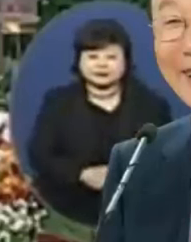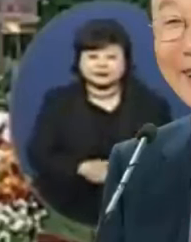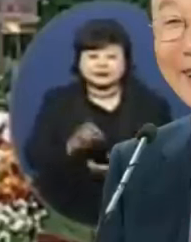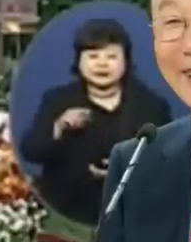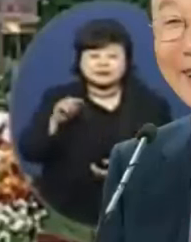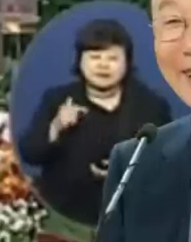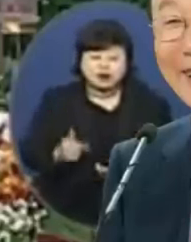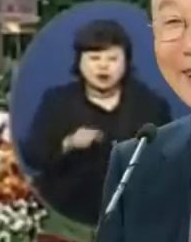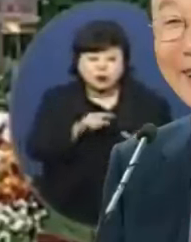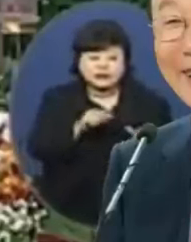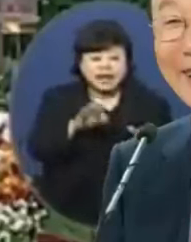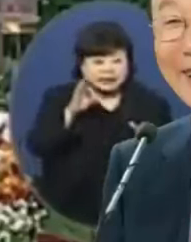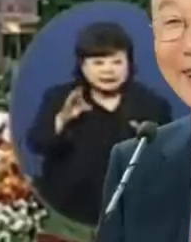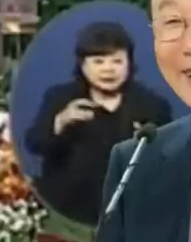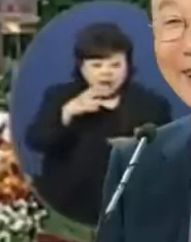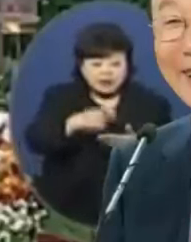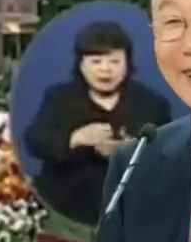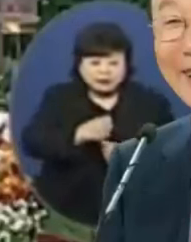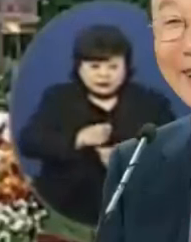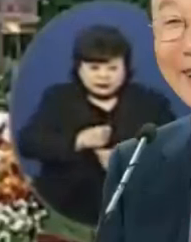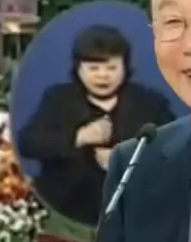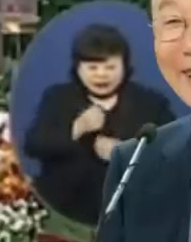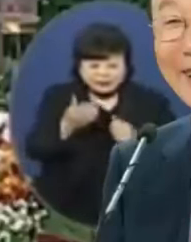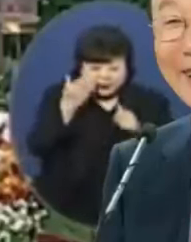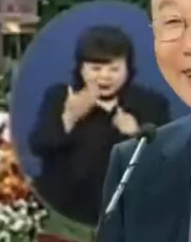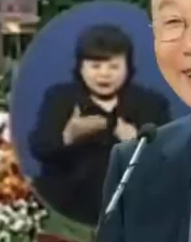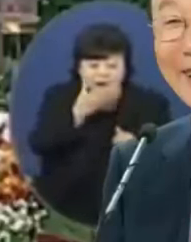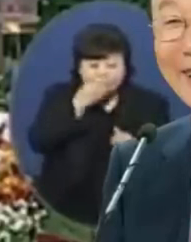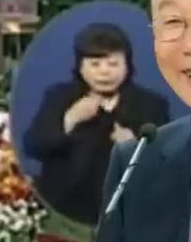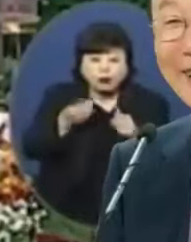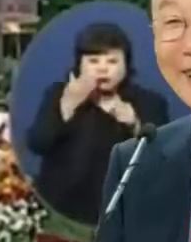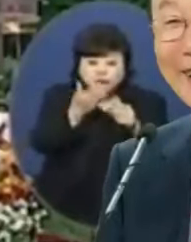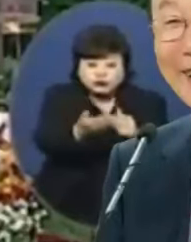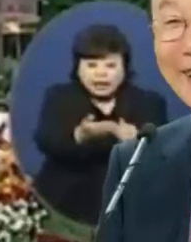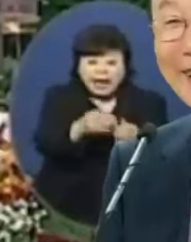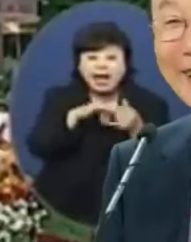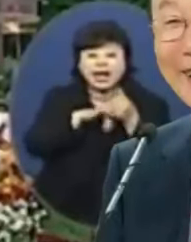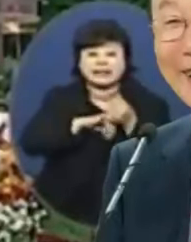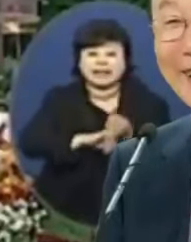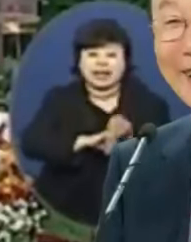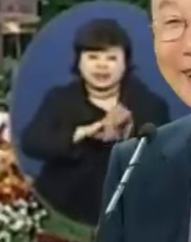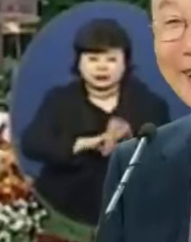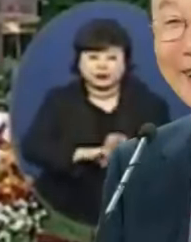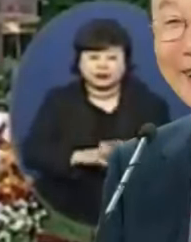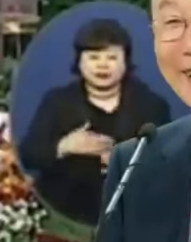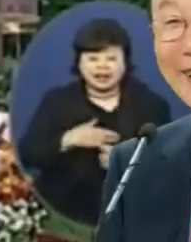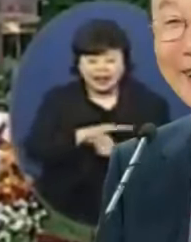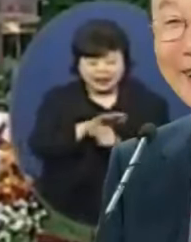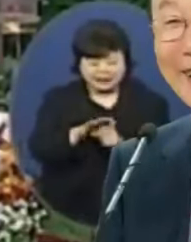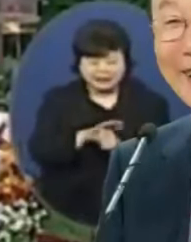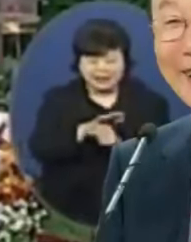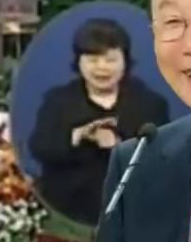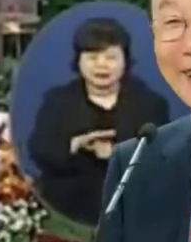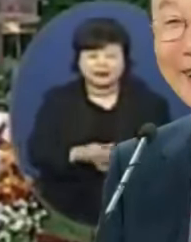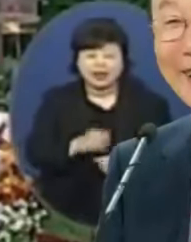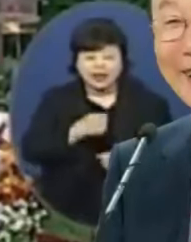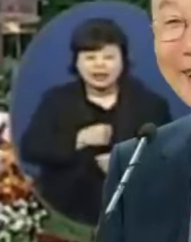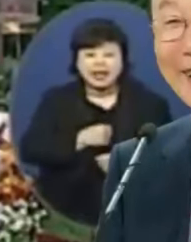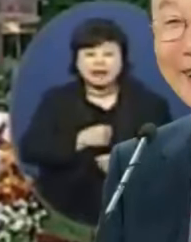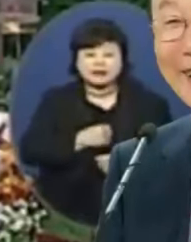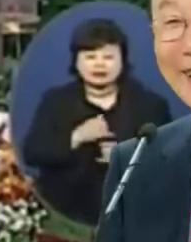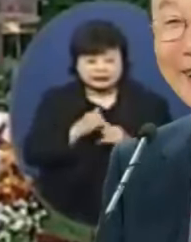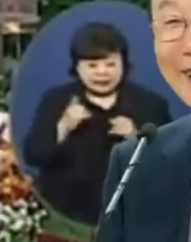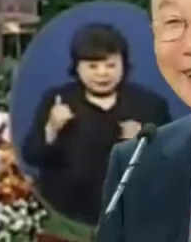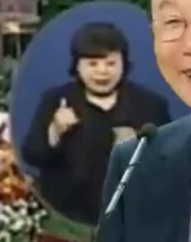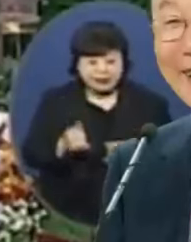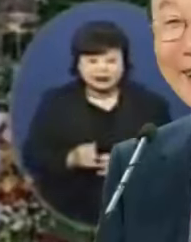5장 10절은 계명을 지키는 자에게 하나님께서 복을 주실 것이라고 약속합니다. 나를 사랑하고 내 계명을 지키는